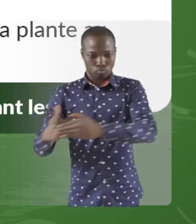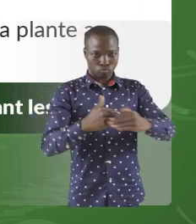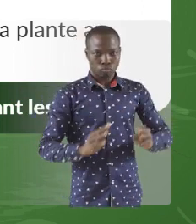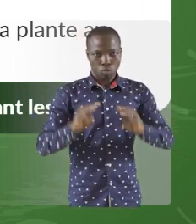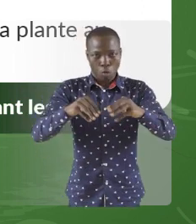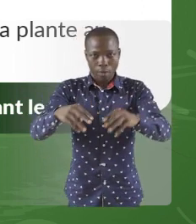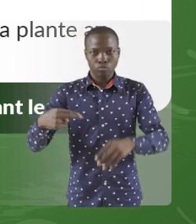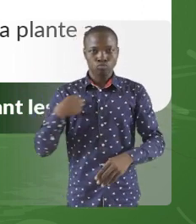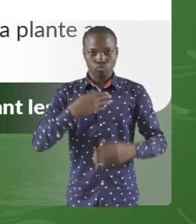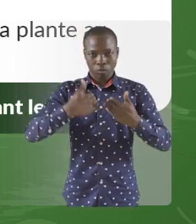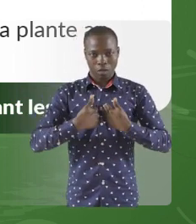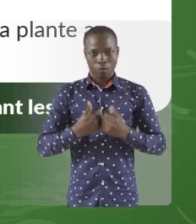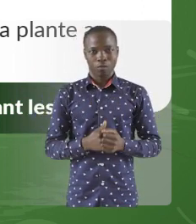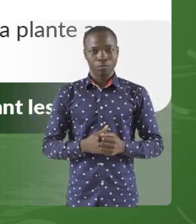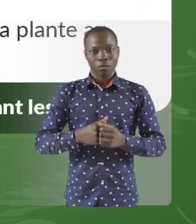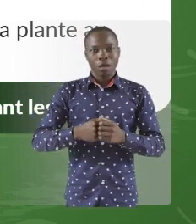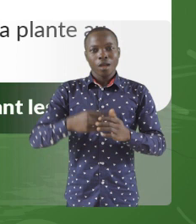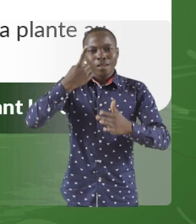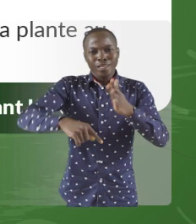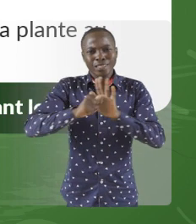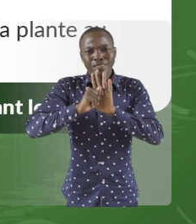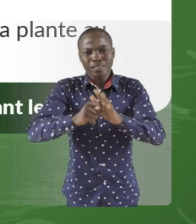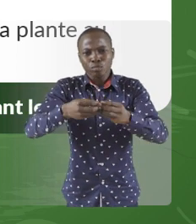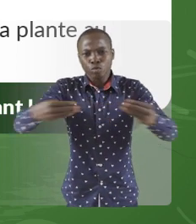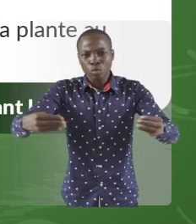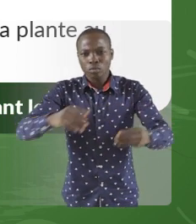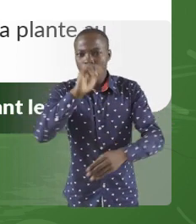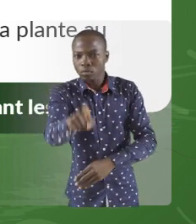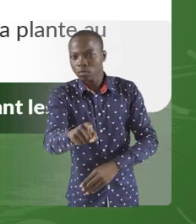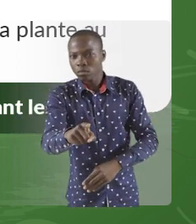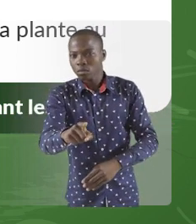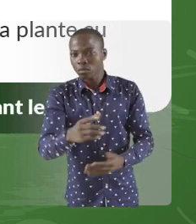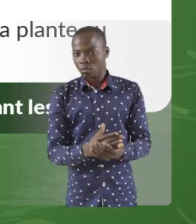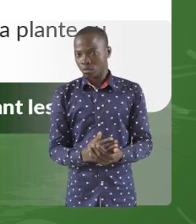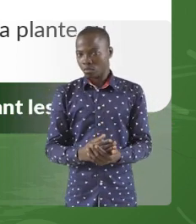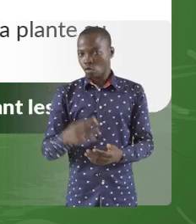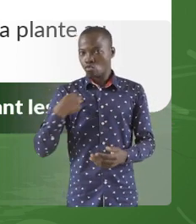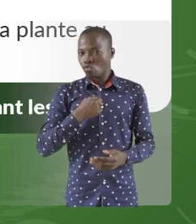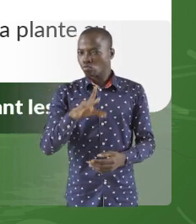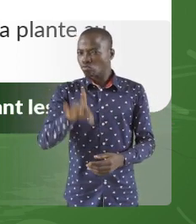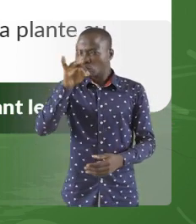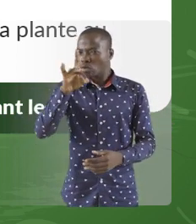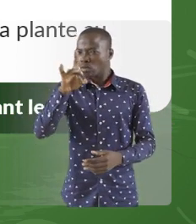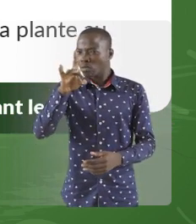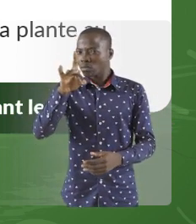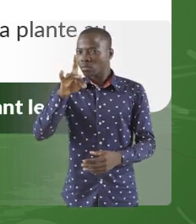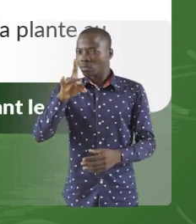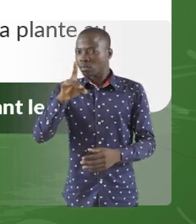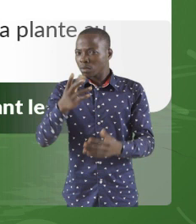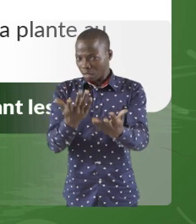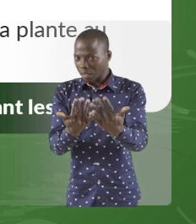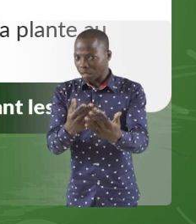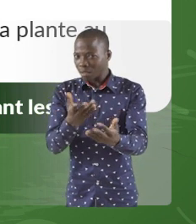Donc, dans le bas-fond, sur le cordon littoral, nous trouvons quel type de sol? Bien sûr,